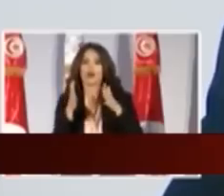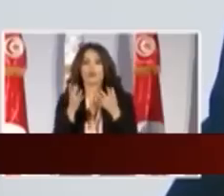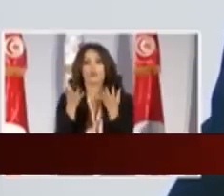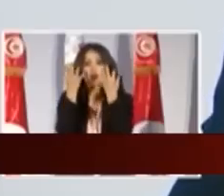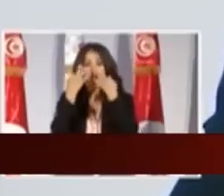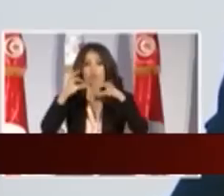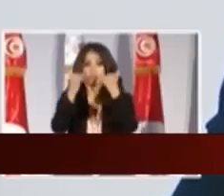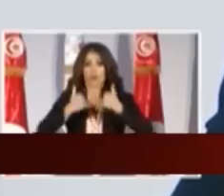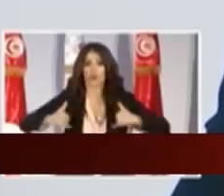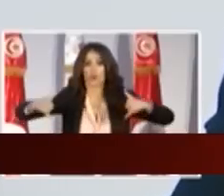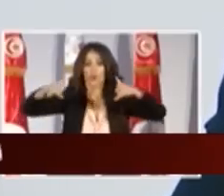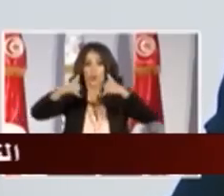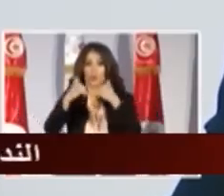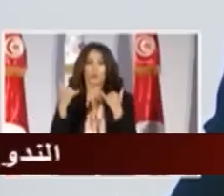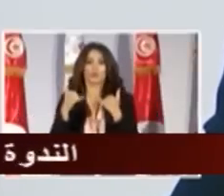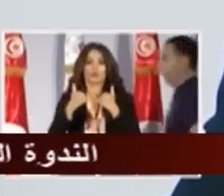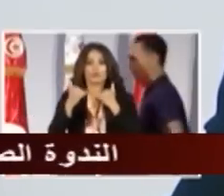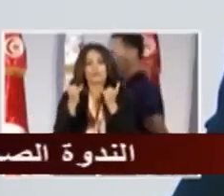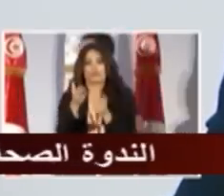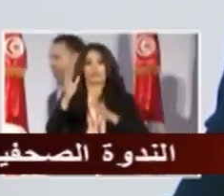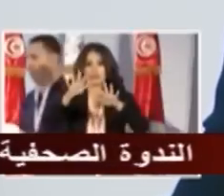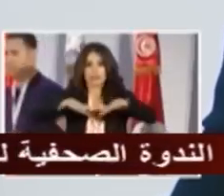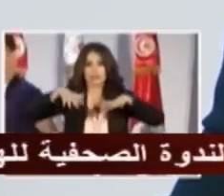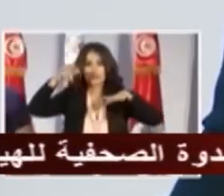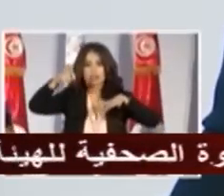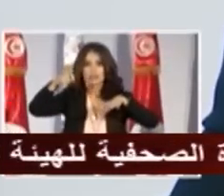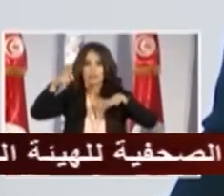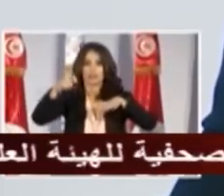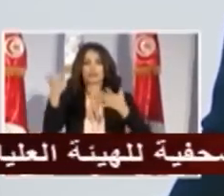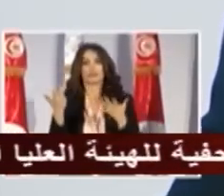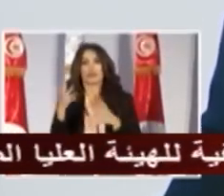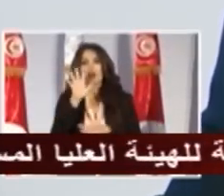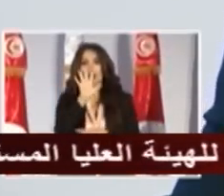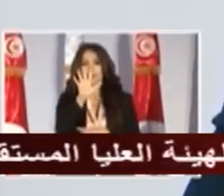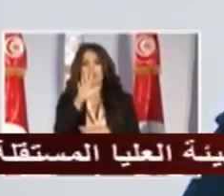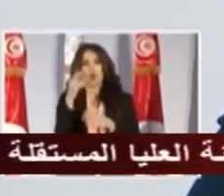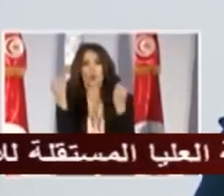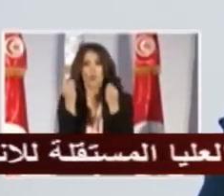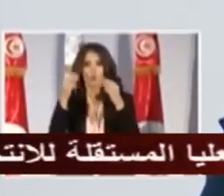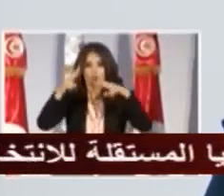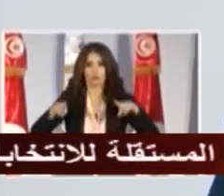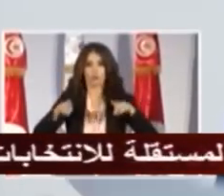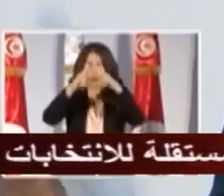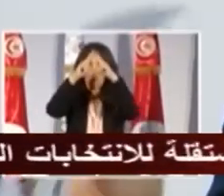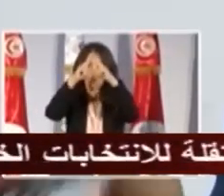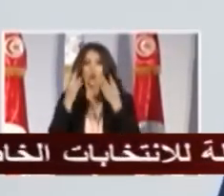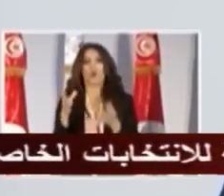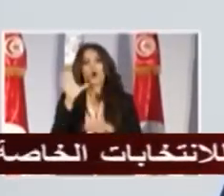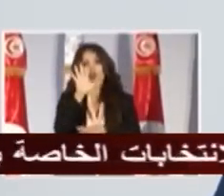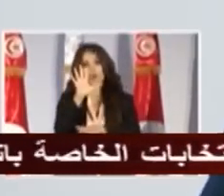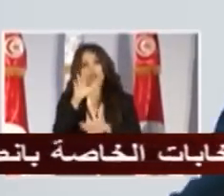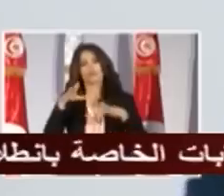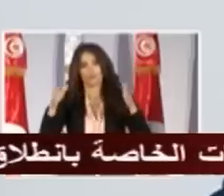مقاعد مجلس الشعب خمسه بيريز وخمسه بمرسيليا